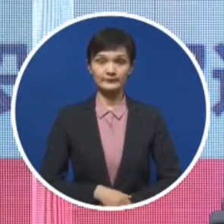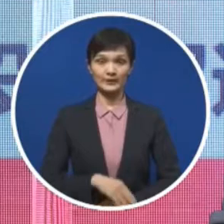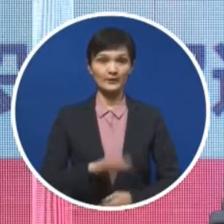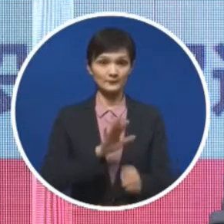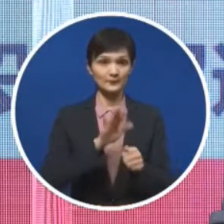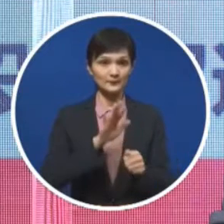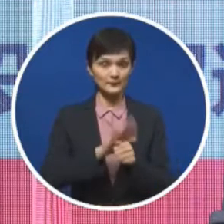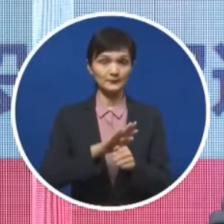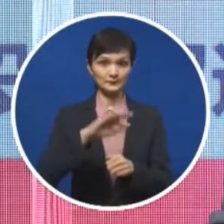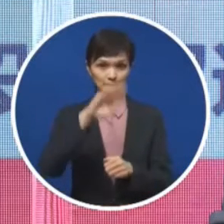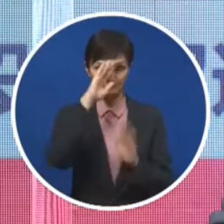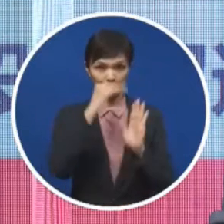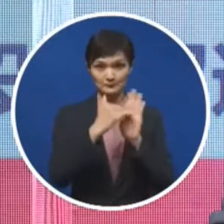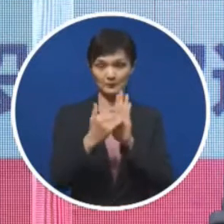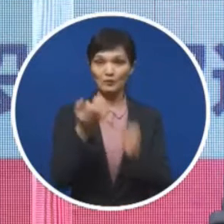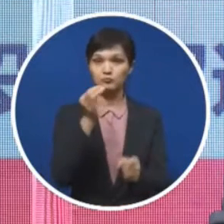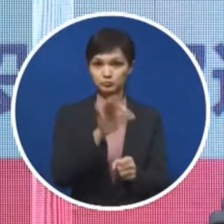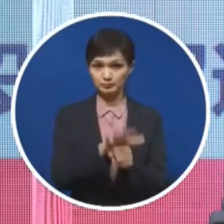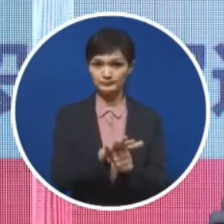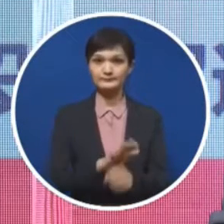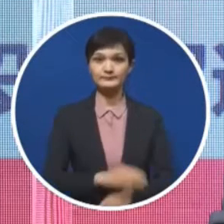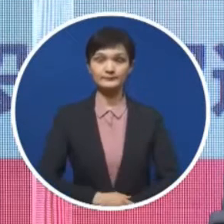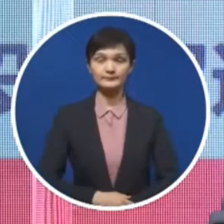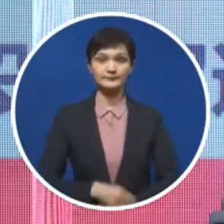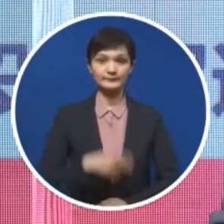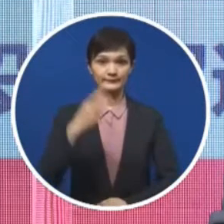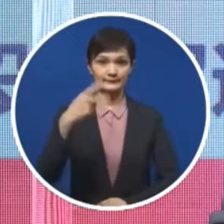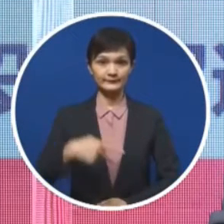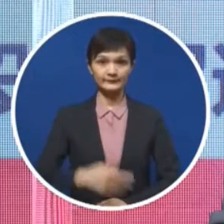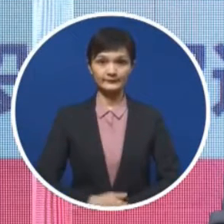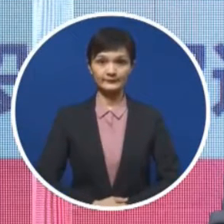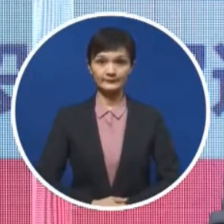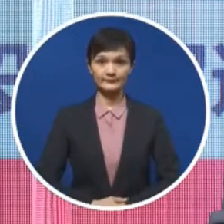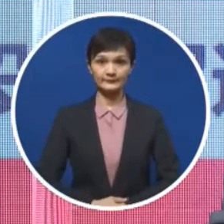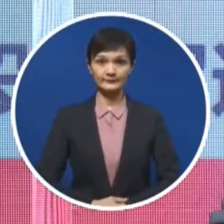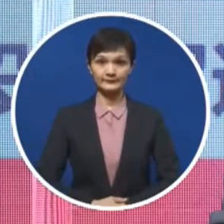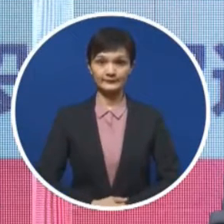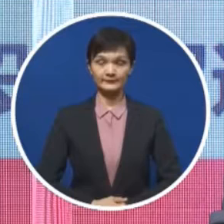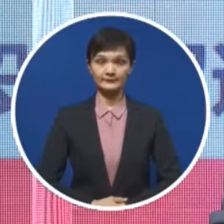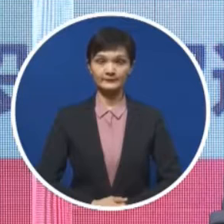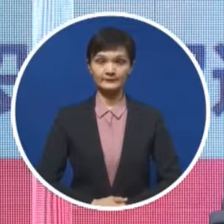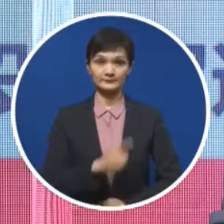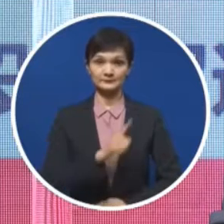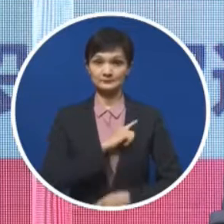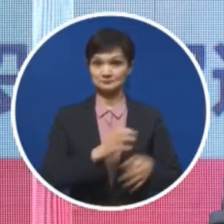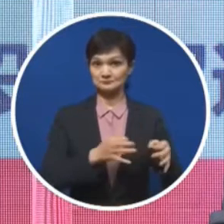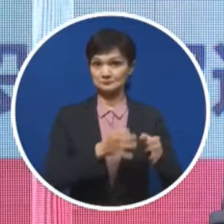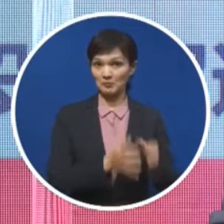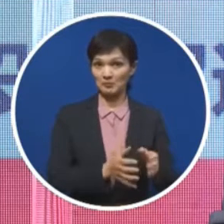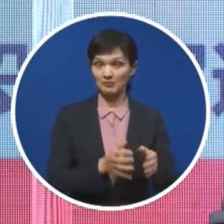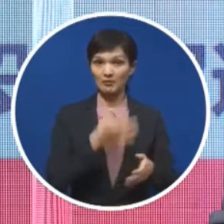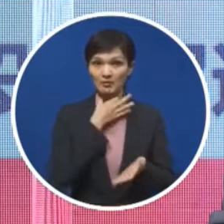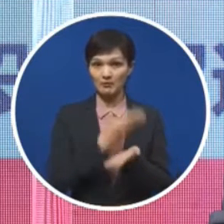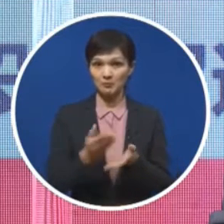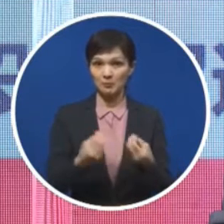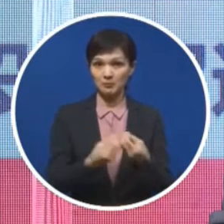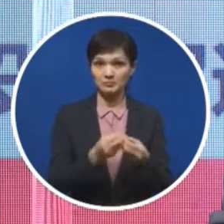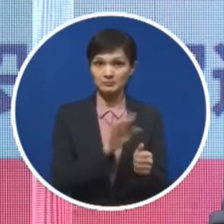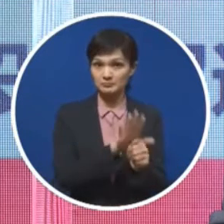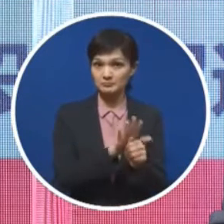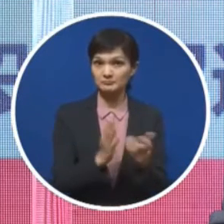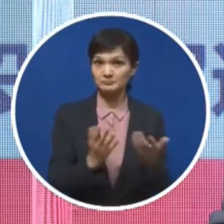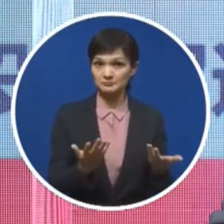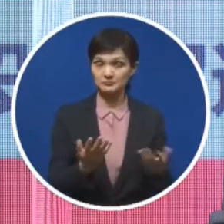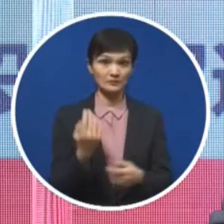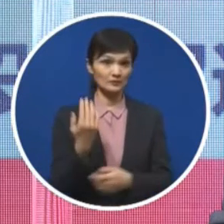防疫补贴。另外，这次自营业者的纾困也从过